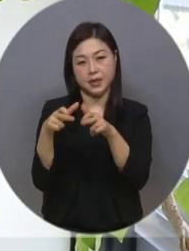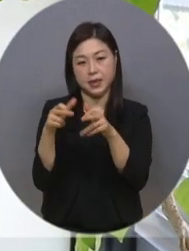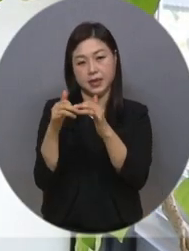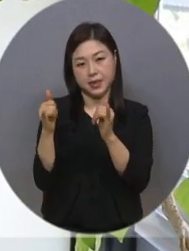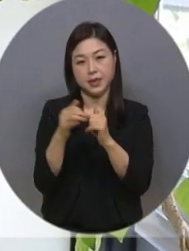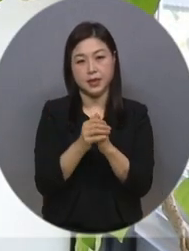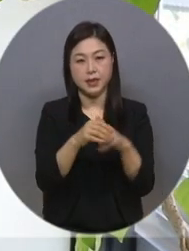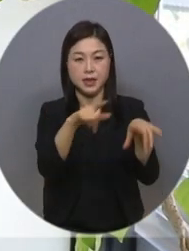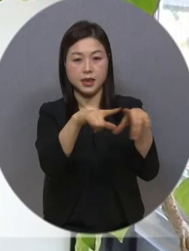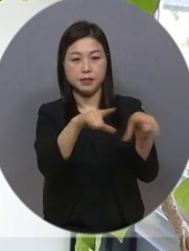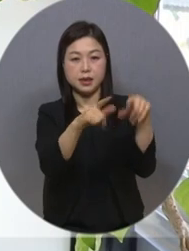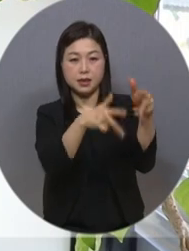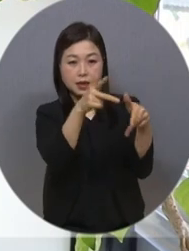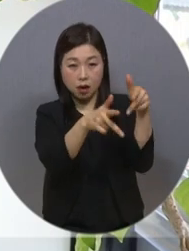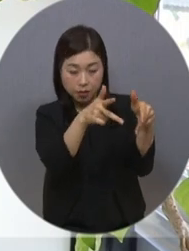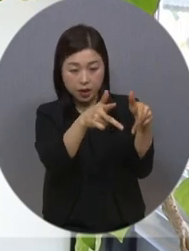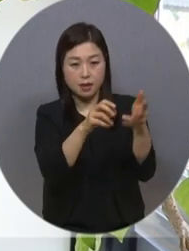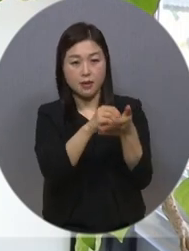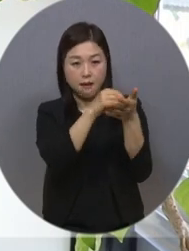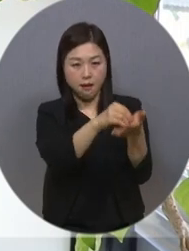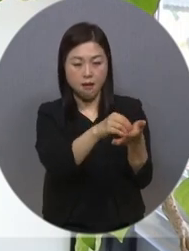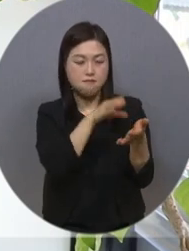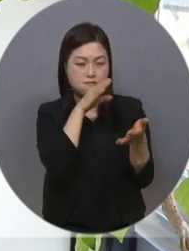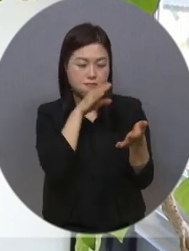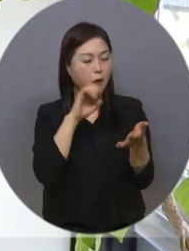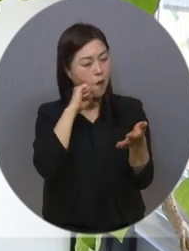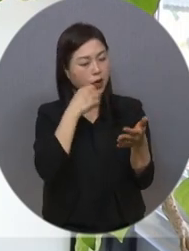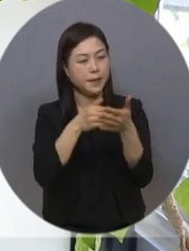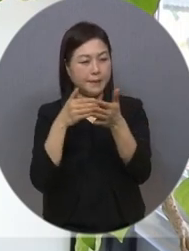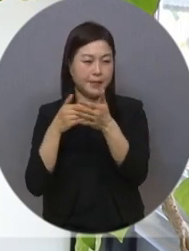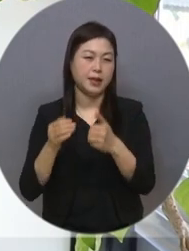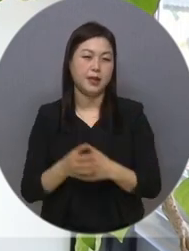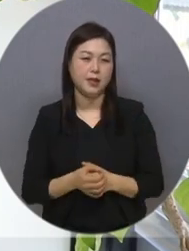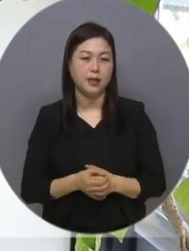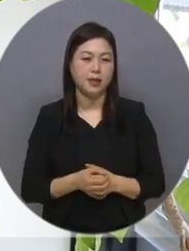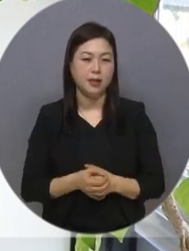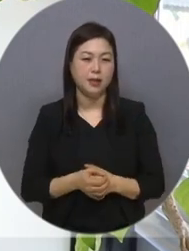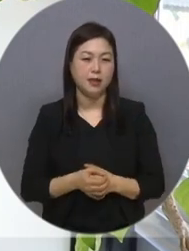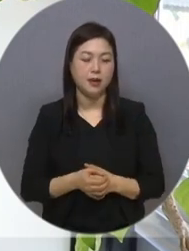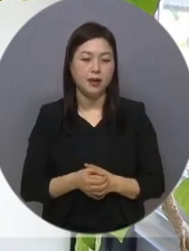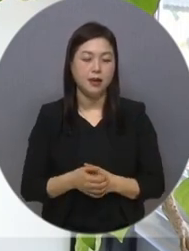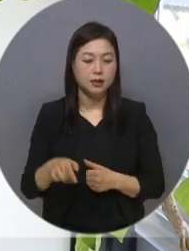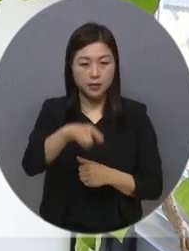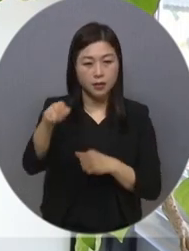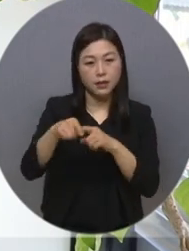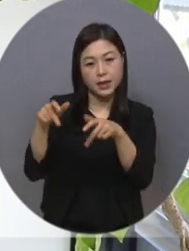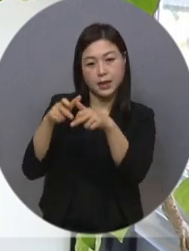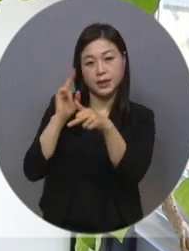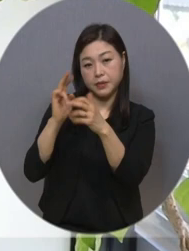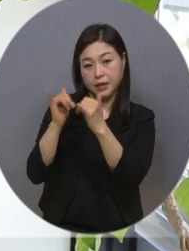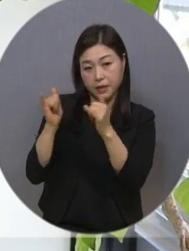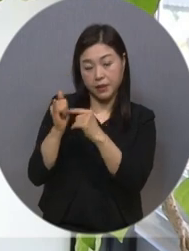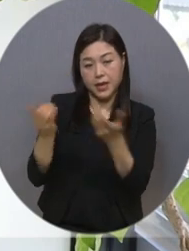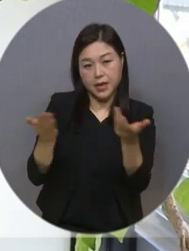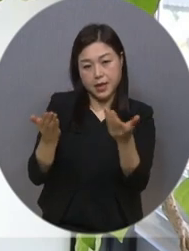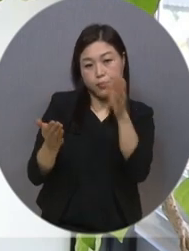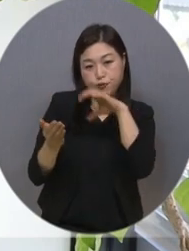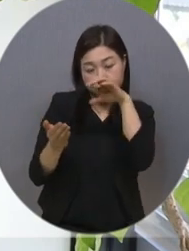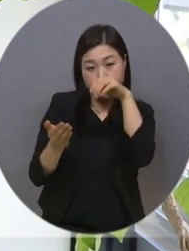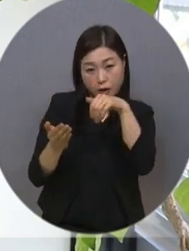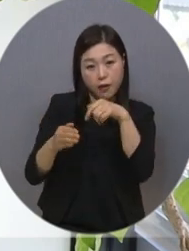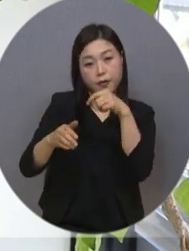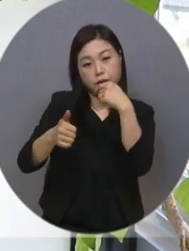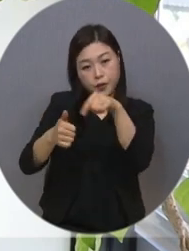일반 사업장에 취업하는 것이 상당한 제약이 많습니다. 그래서 그런 분들에게 직업훈련을 제공하고